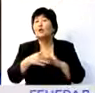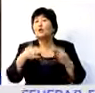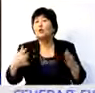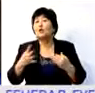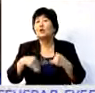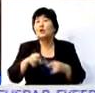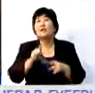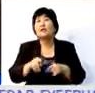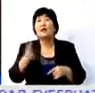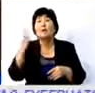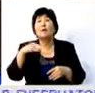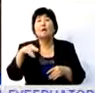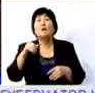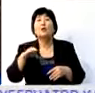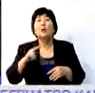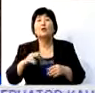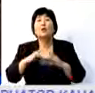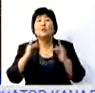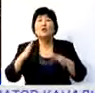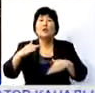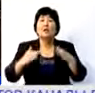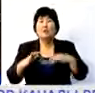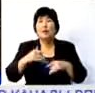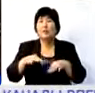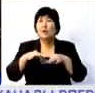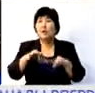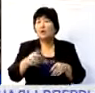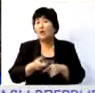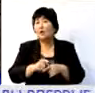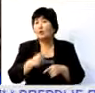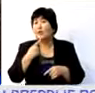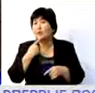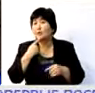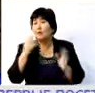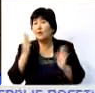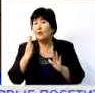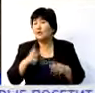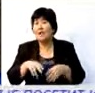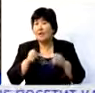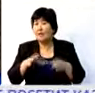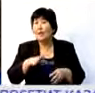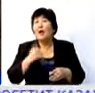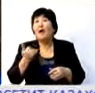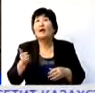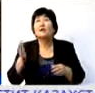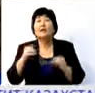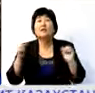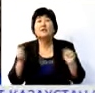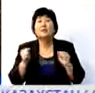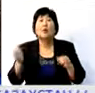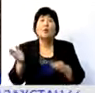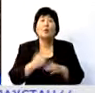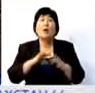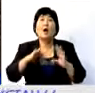Прежде на этом месте стоял понтонный мост. Понятное дело, что переправа по нему, особенно не в погоду, небезопасна. А когда убирают на зиму, и вовсе